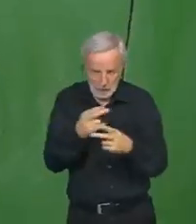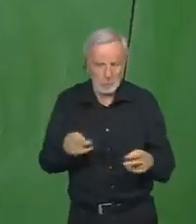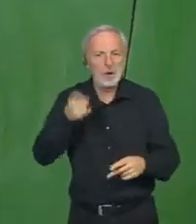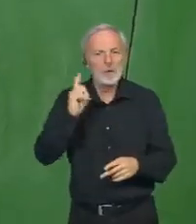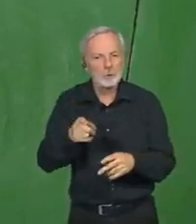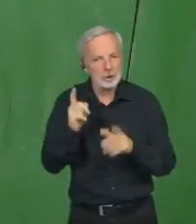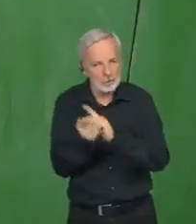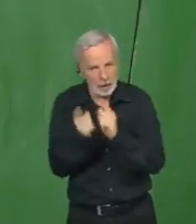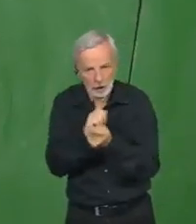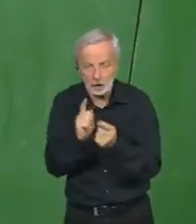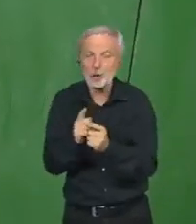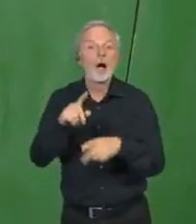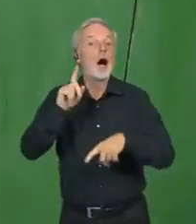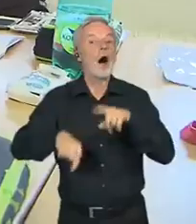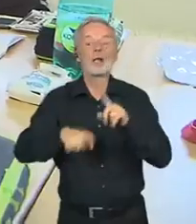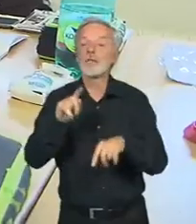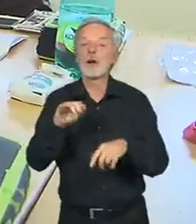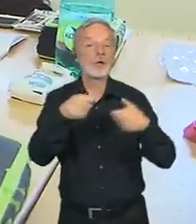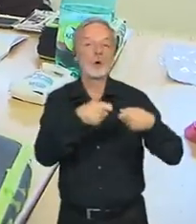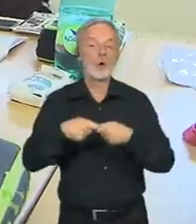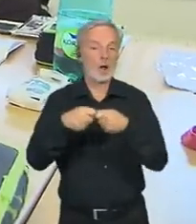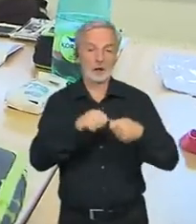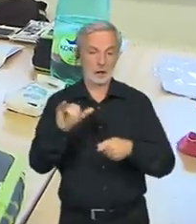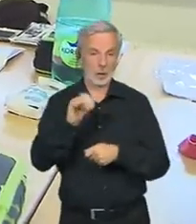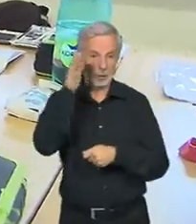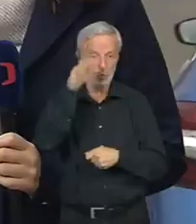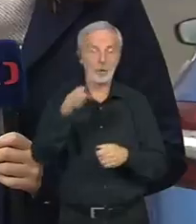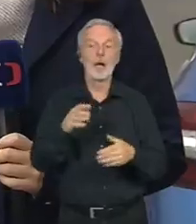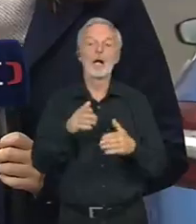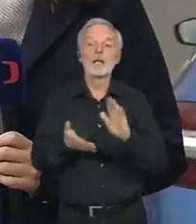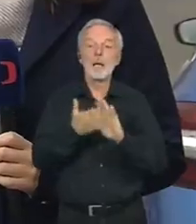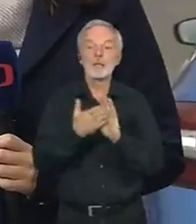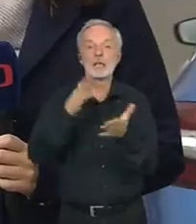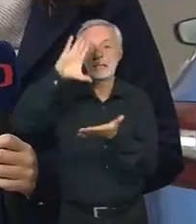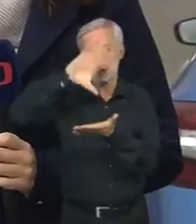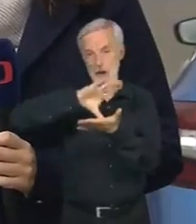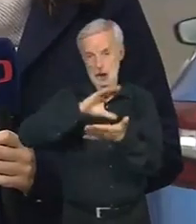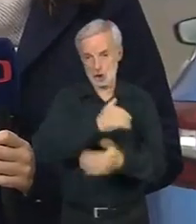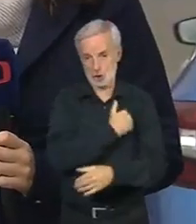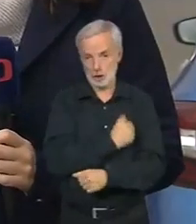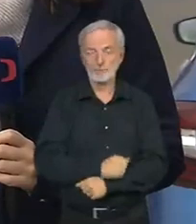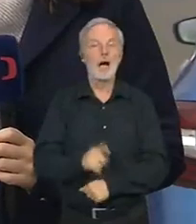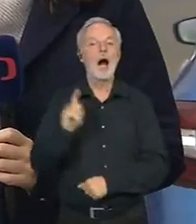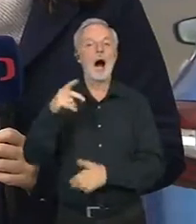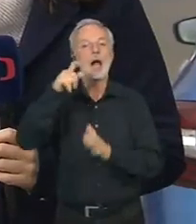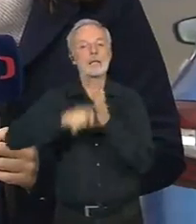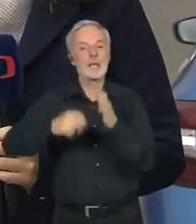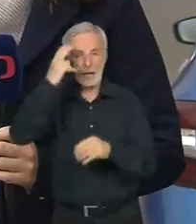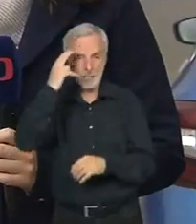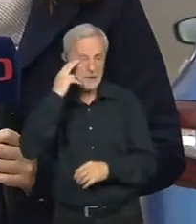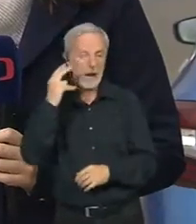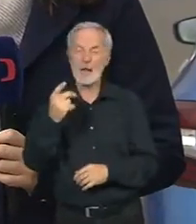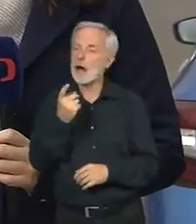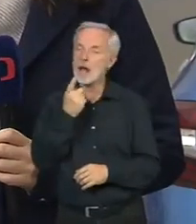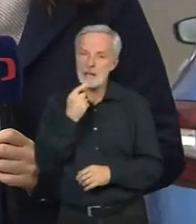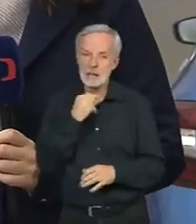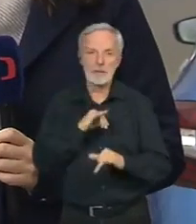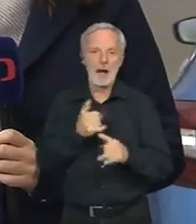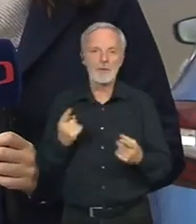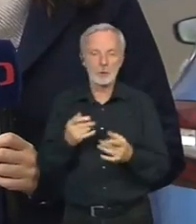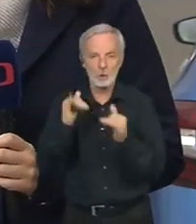jestli bude pražská koalice nebo nebude, jako je právě to střední školství. Za nereálný naopak považují Piráti návrh hnutí ANO na zavedení